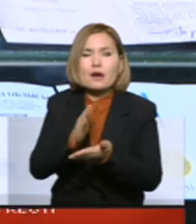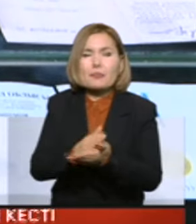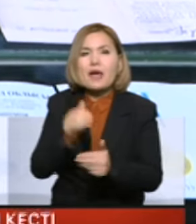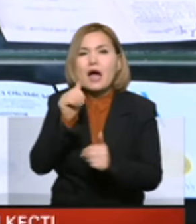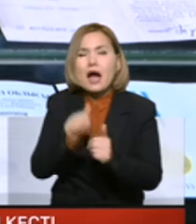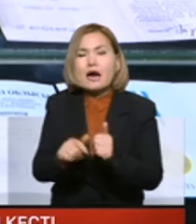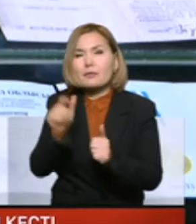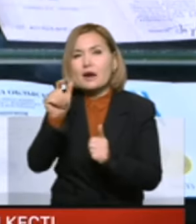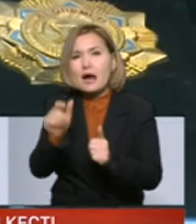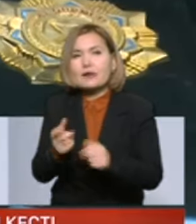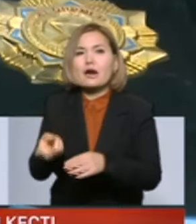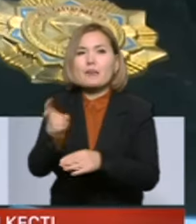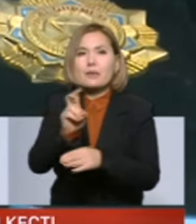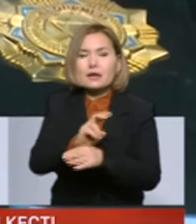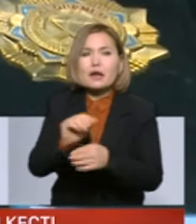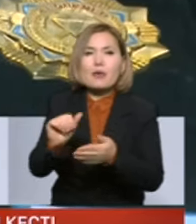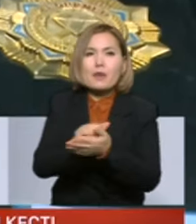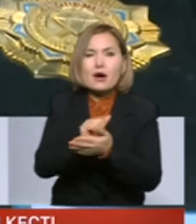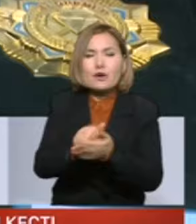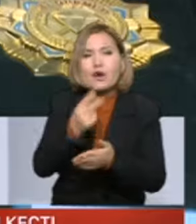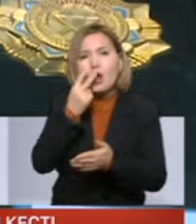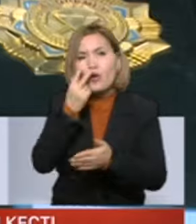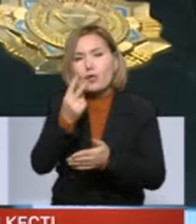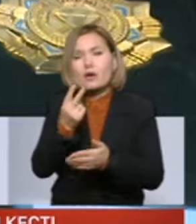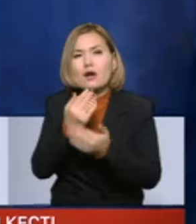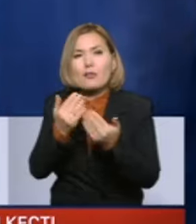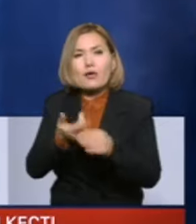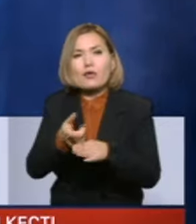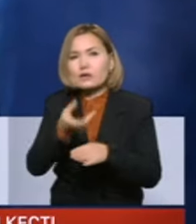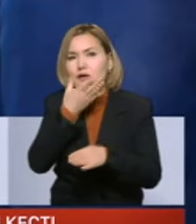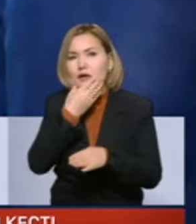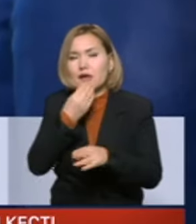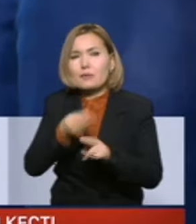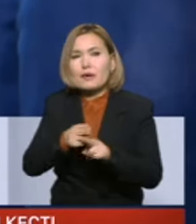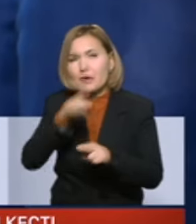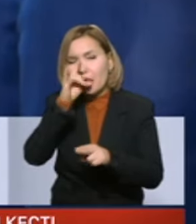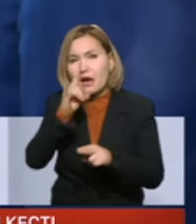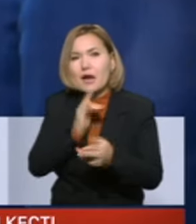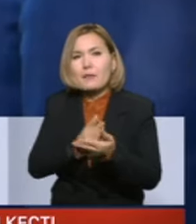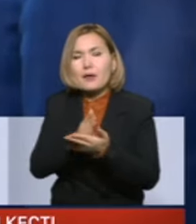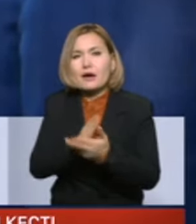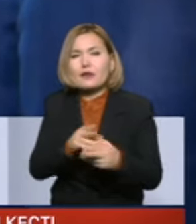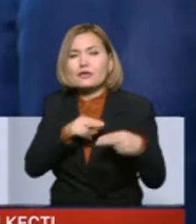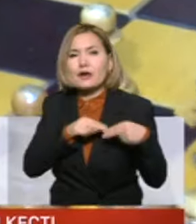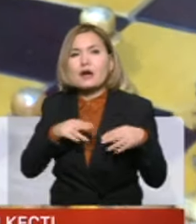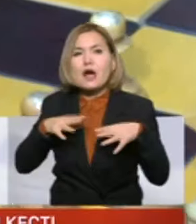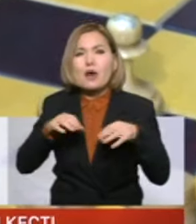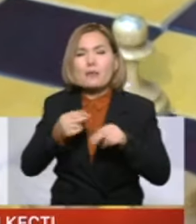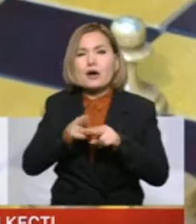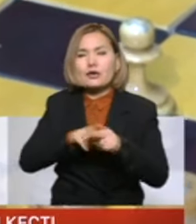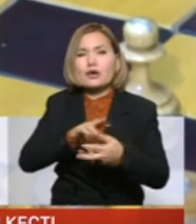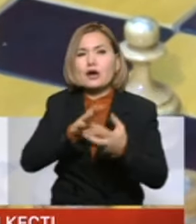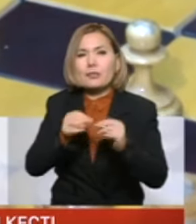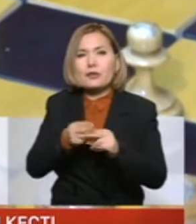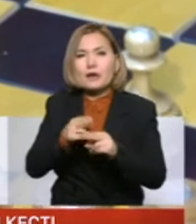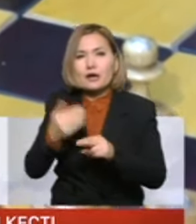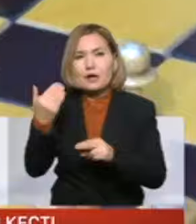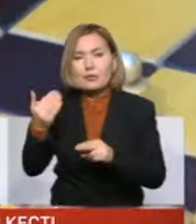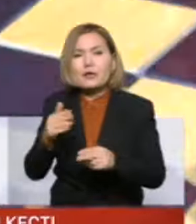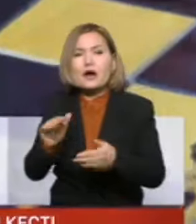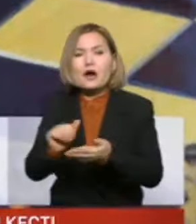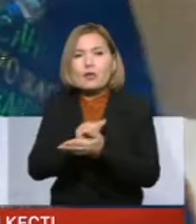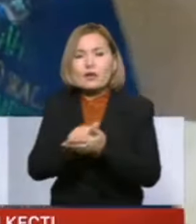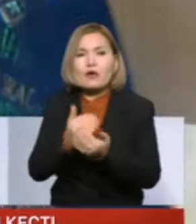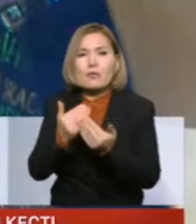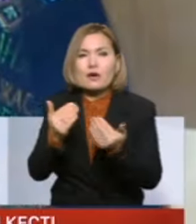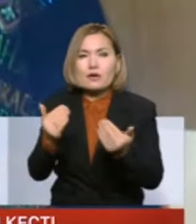қонақтары архивтегі заттарды алдын ала өтінім беру арқылы көре алады. Қазақстанның еңбек ері біз ары кетсе 100 жасармыз, ал бұл заттар